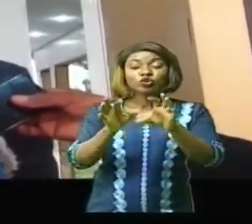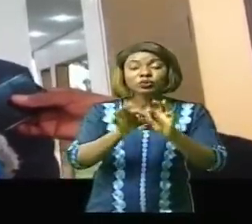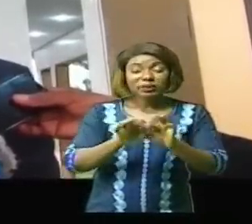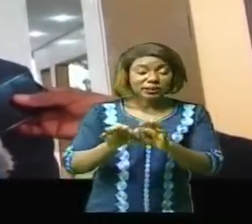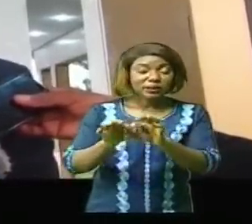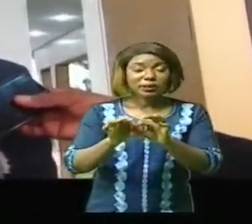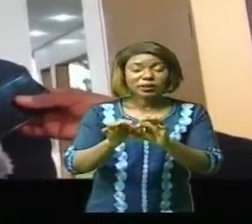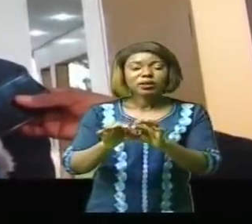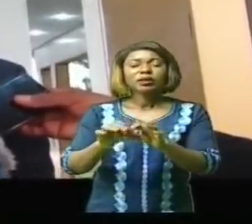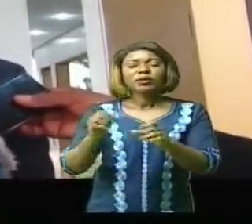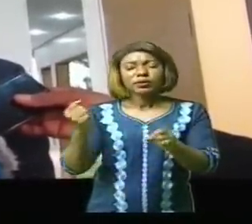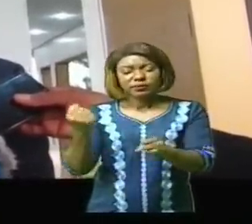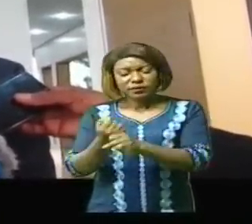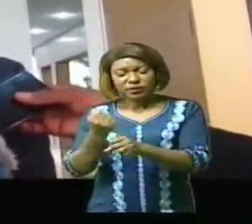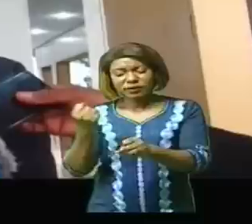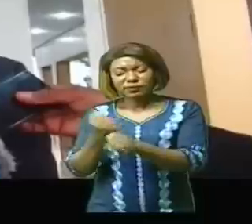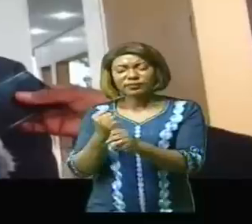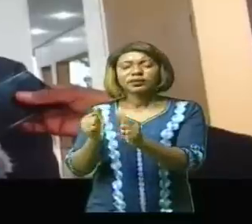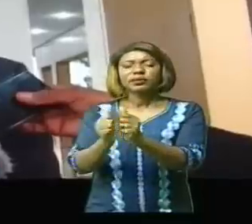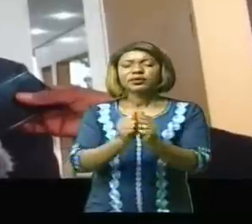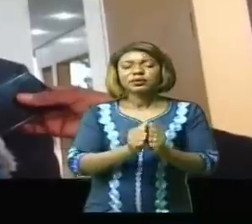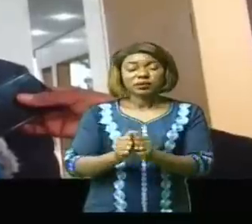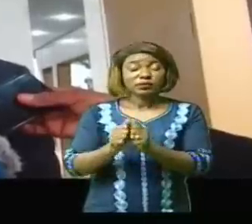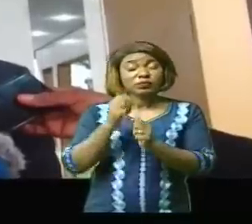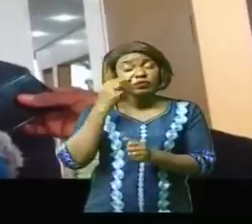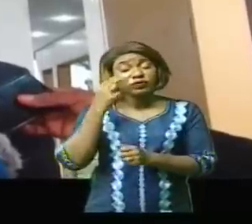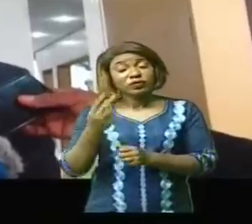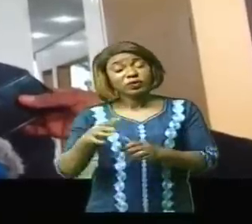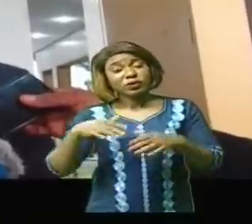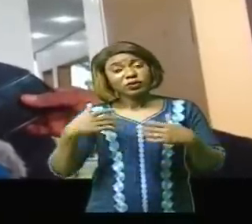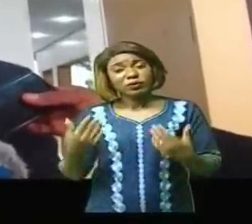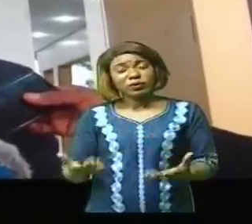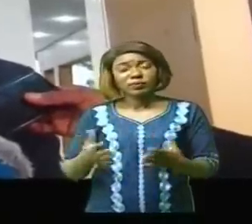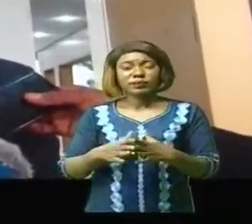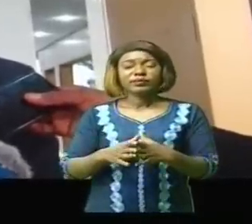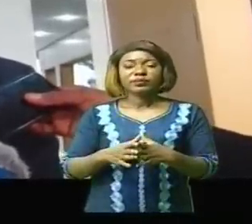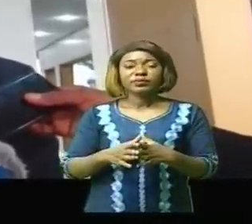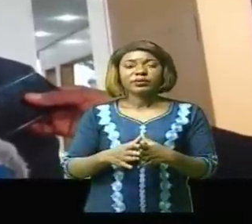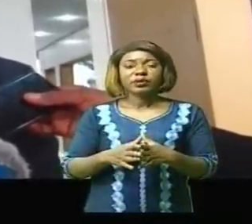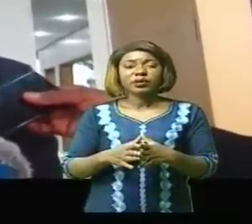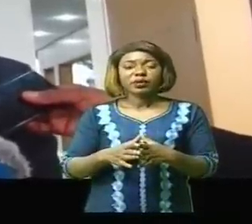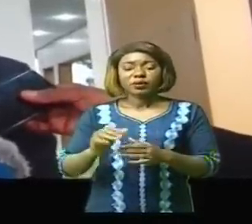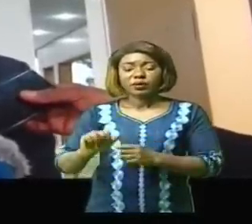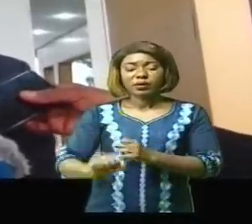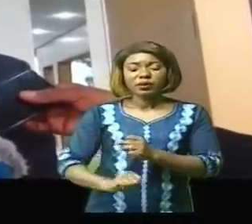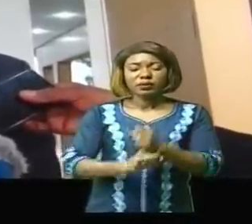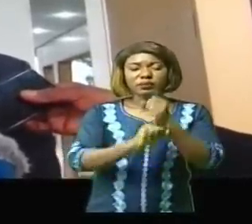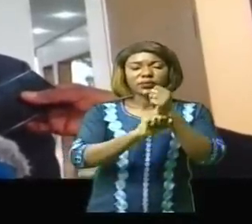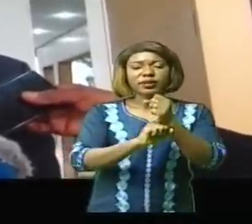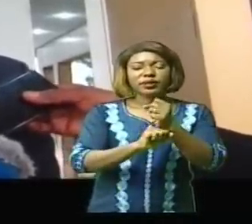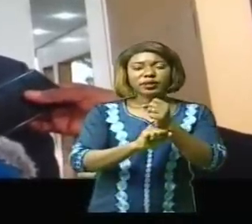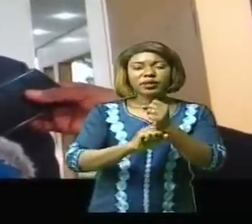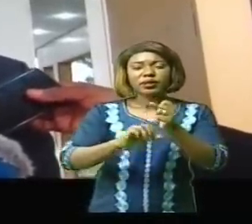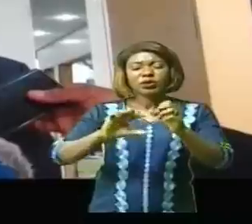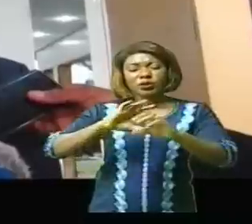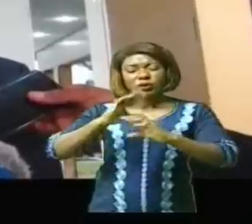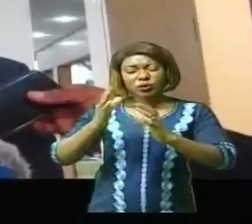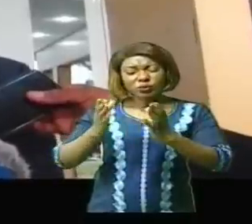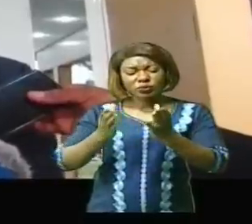allons travailler ensemble pour voir comment nous pourrions mieux appuyer tous ces